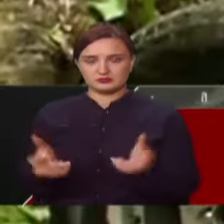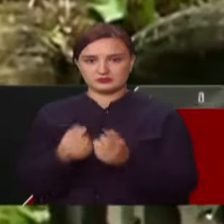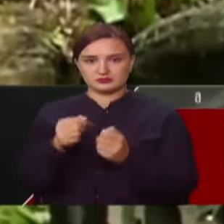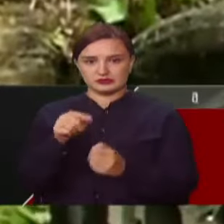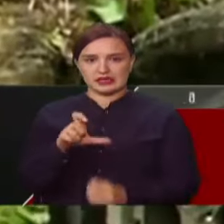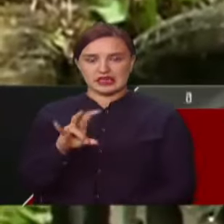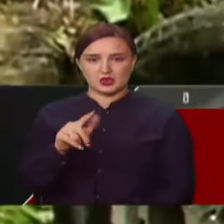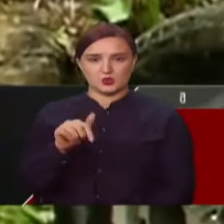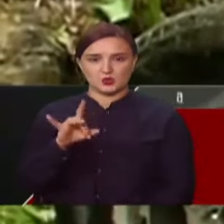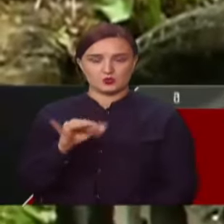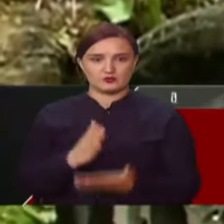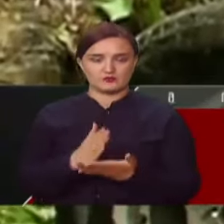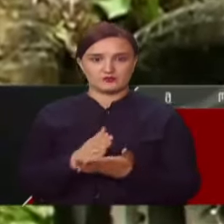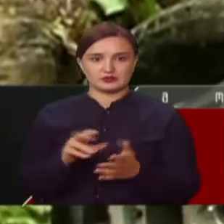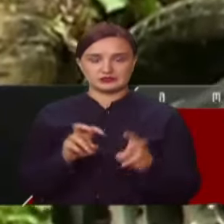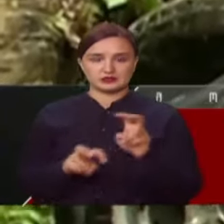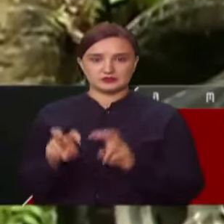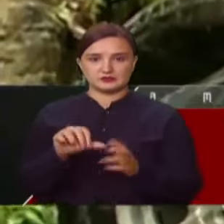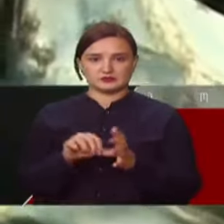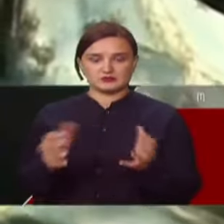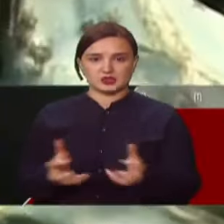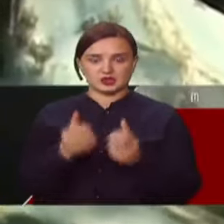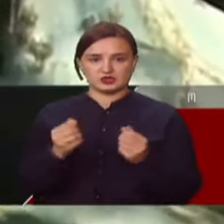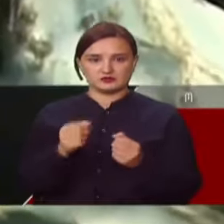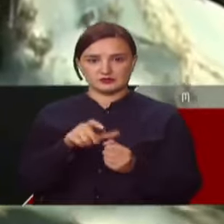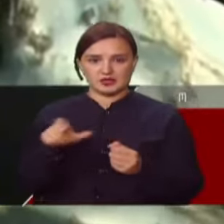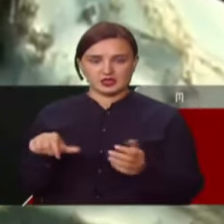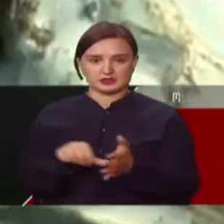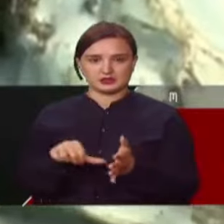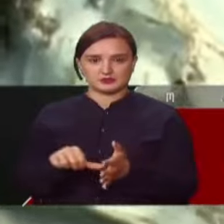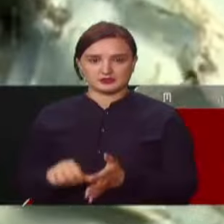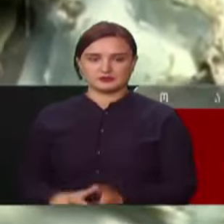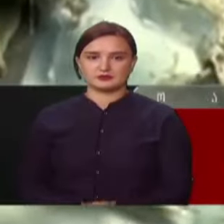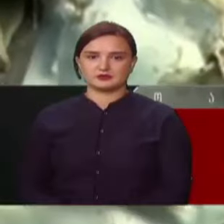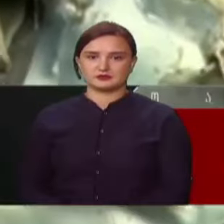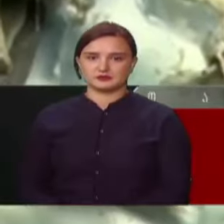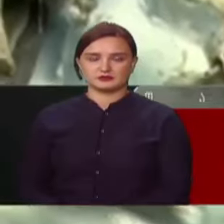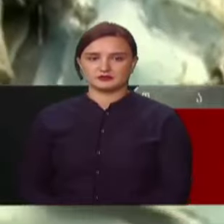ენგურშიც მიმდინარეობს. სამძებრო სამუშაოებში მაშველებს ადგილობრივებიც ეხმარებიან.